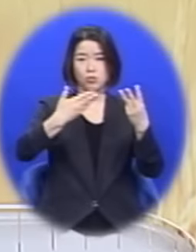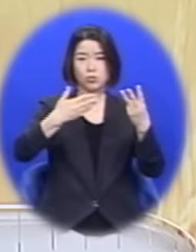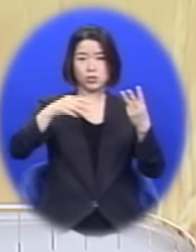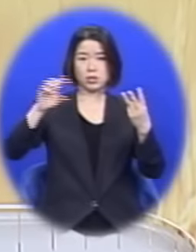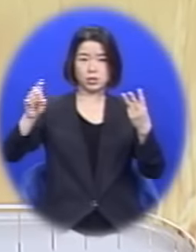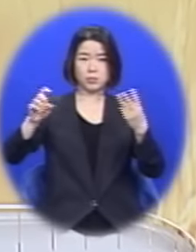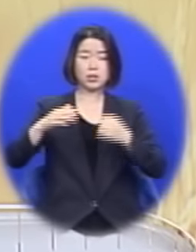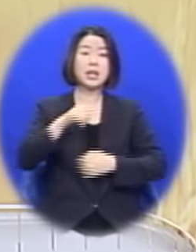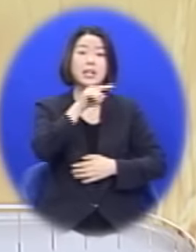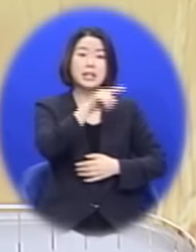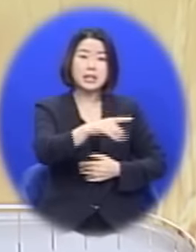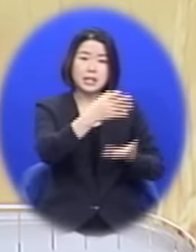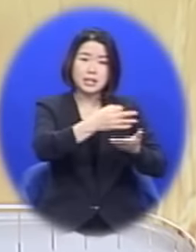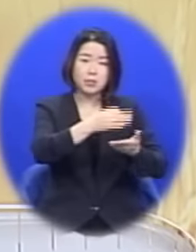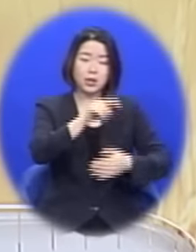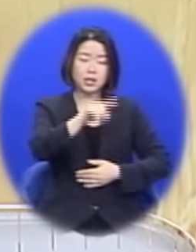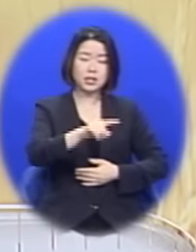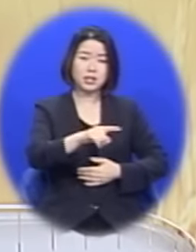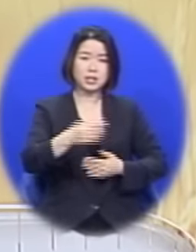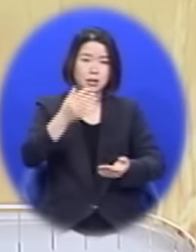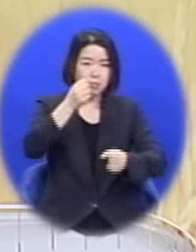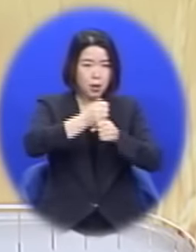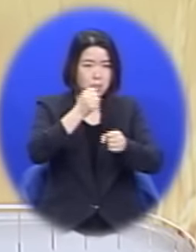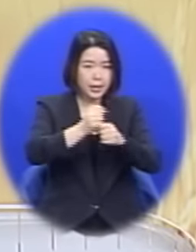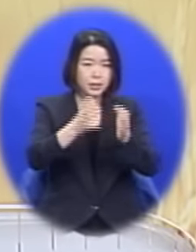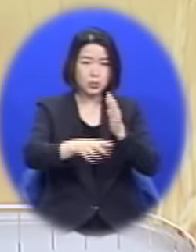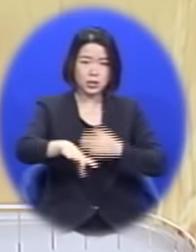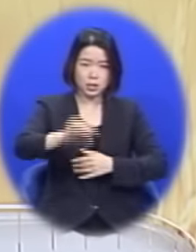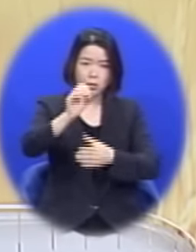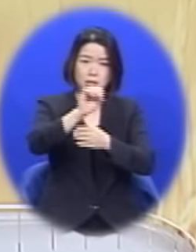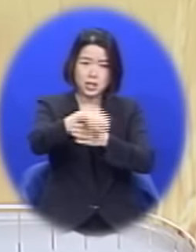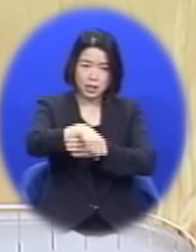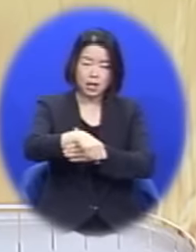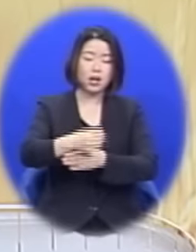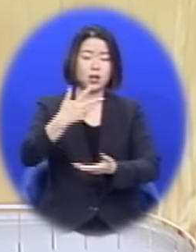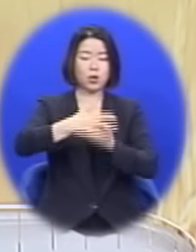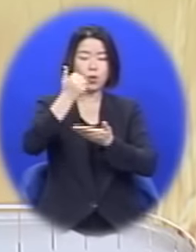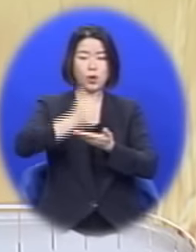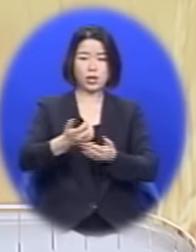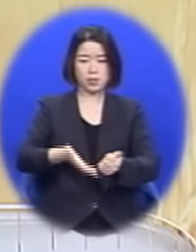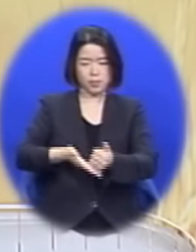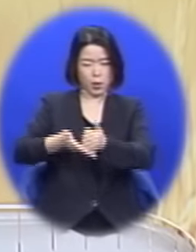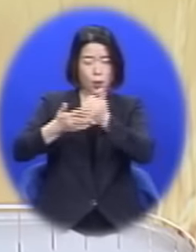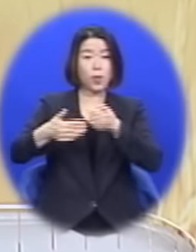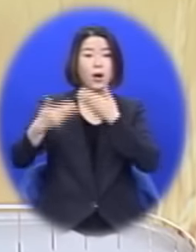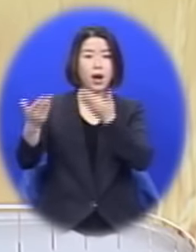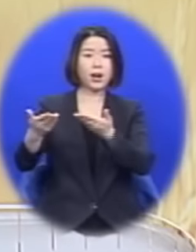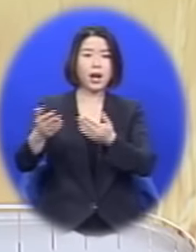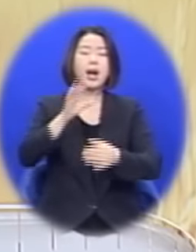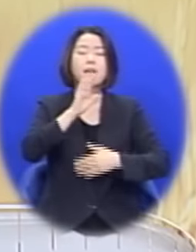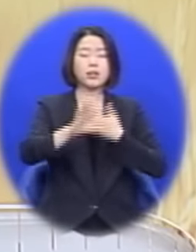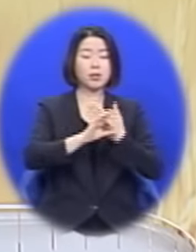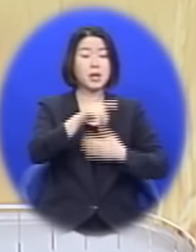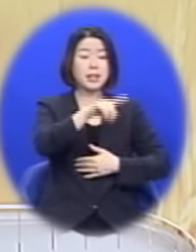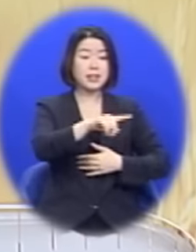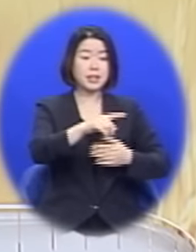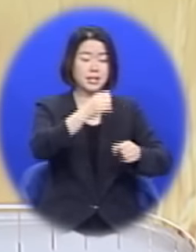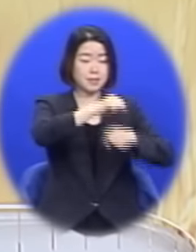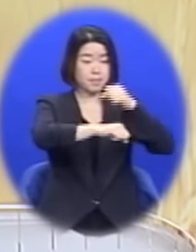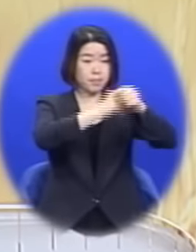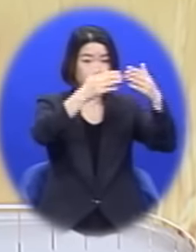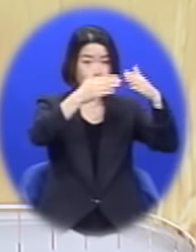재물과 내 소산물의 처음 익은 열매로 여호와를 공경하라. 그리하면 내 창고가 가득이 차고 내